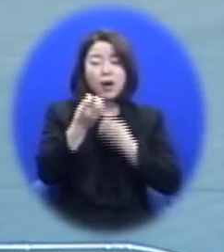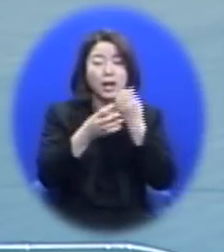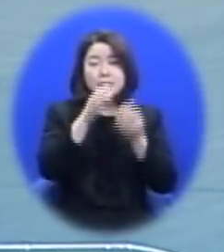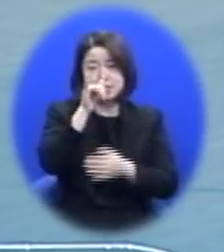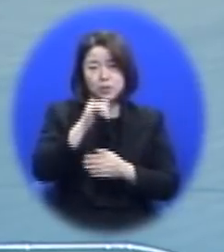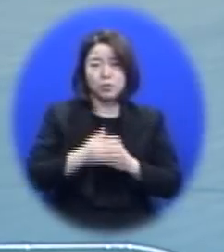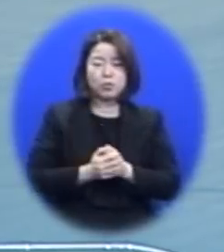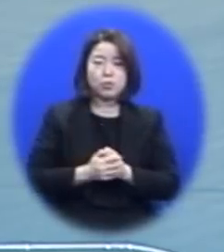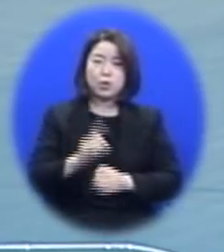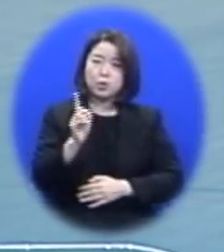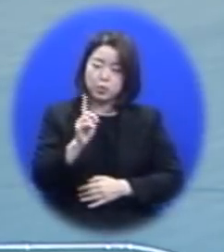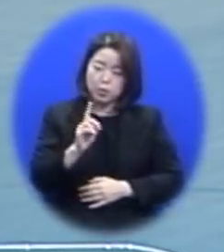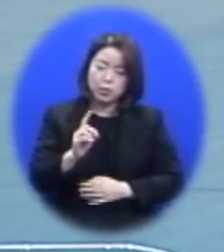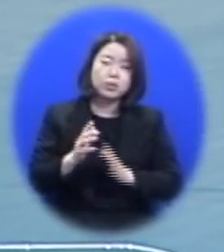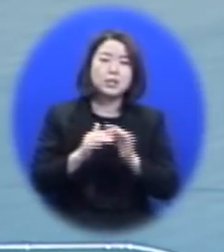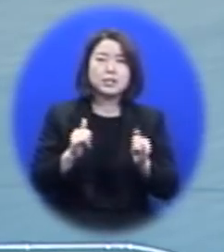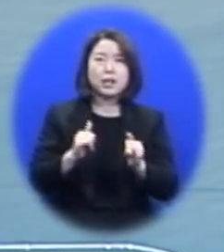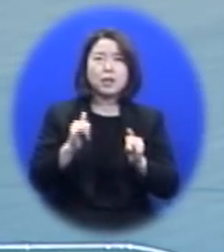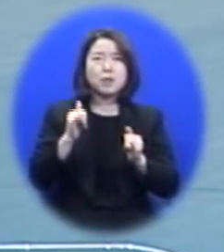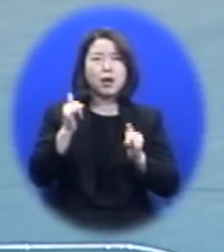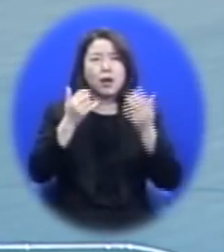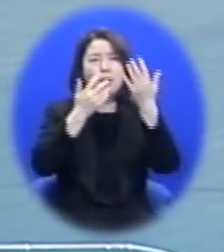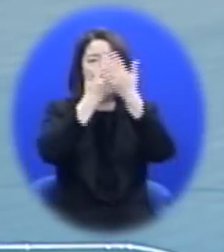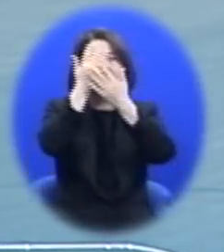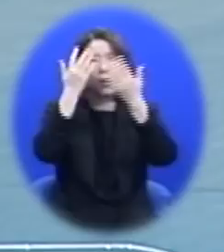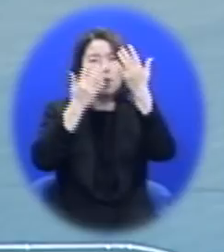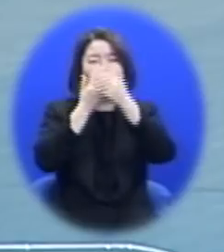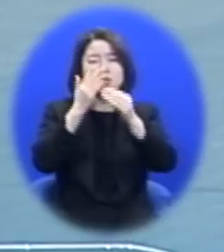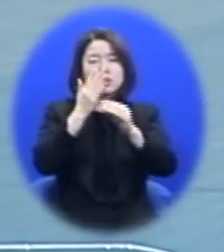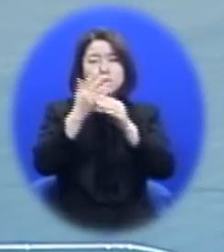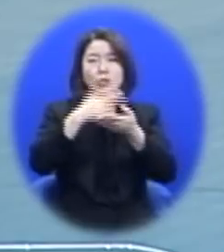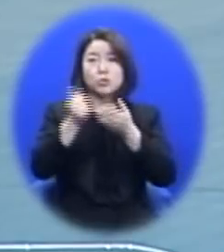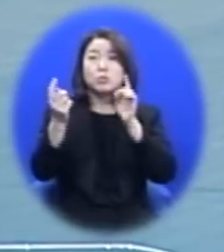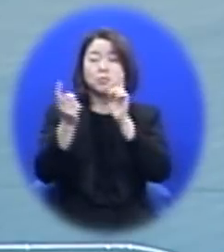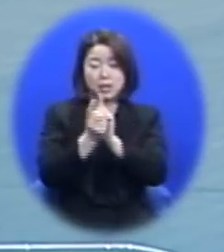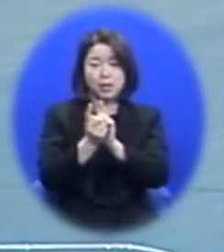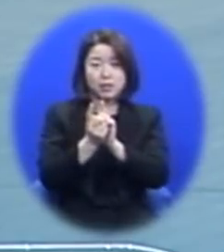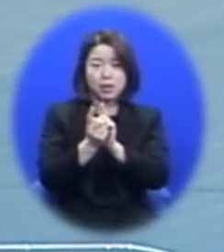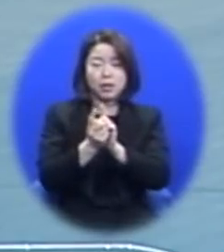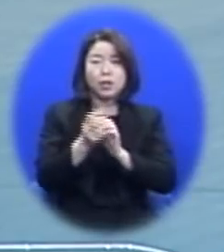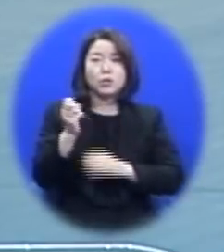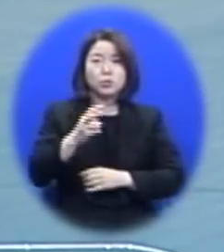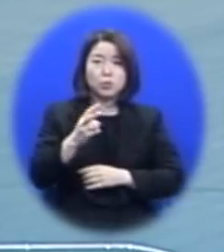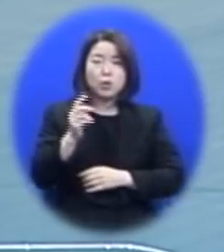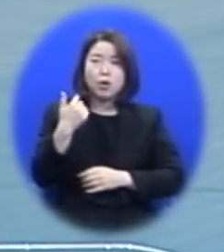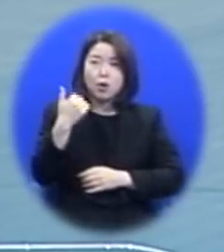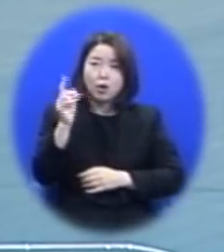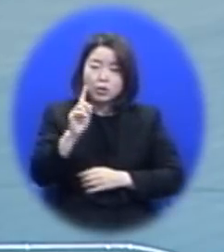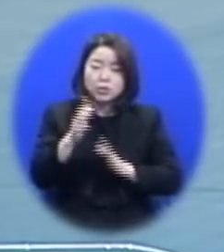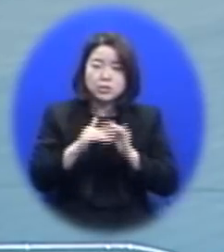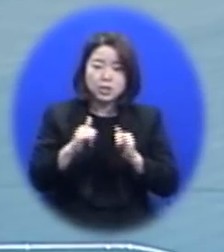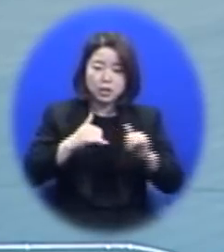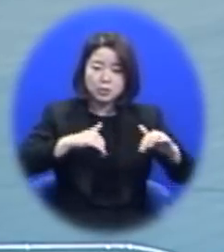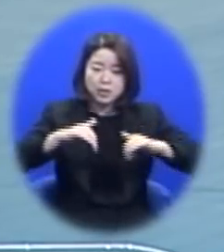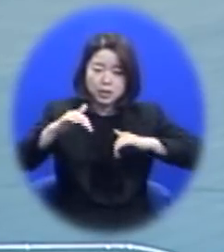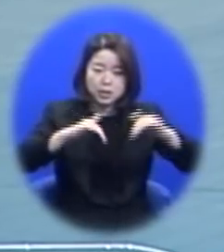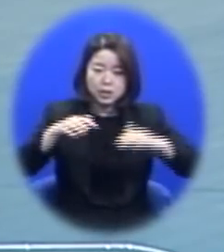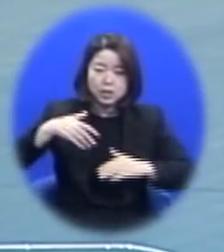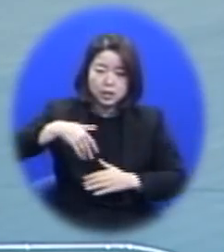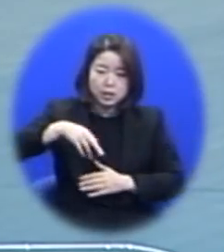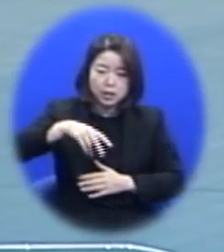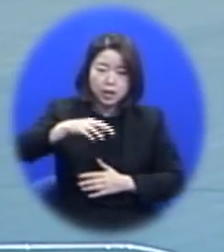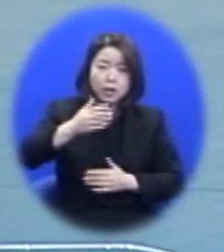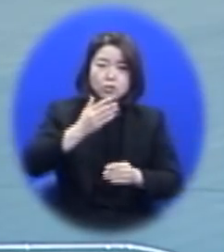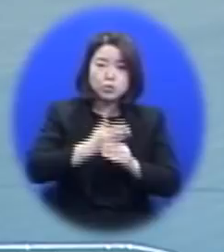사람은 환상 중에 주님을 만났다고 간증하고, 어떤 사람은 길 가다가 그 눈 쌓인